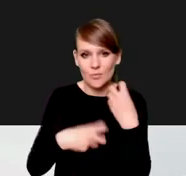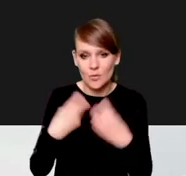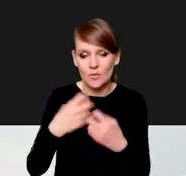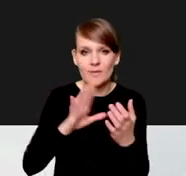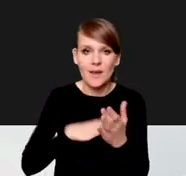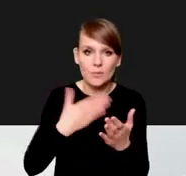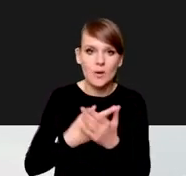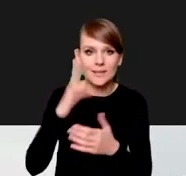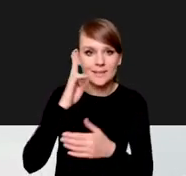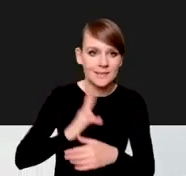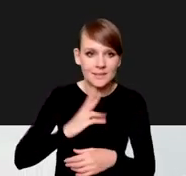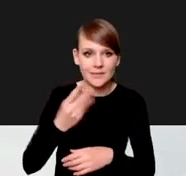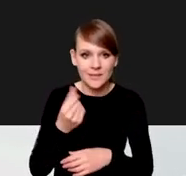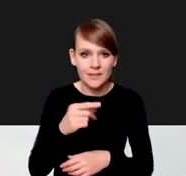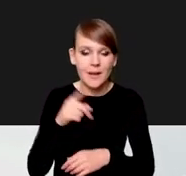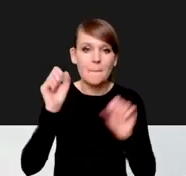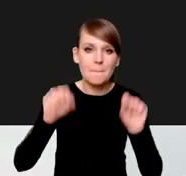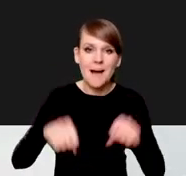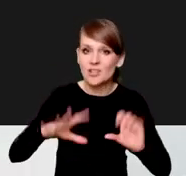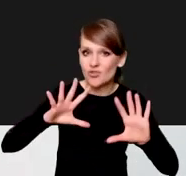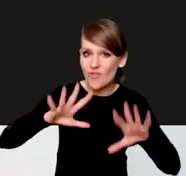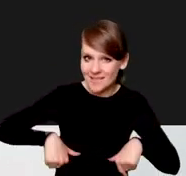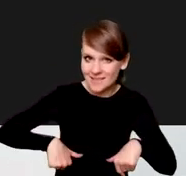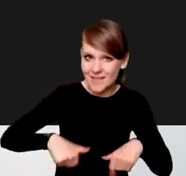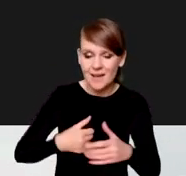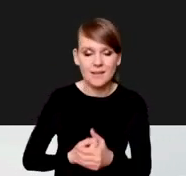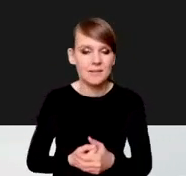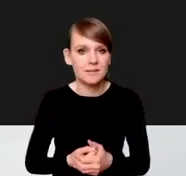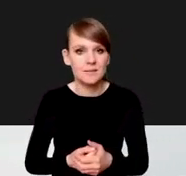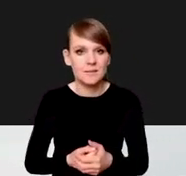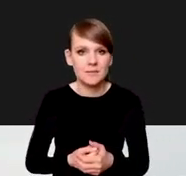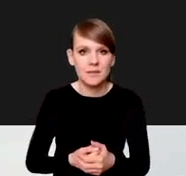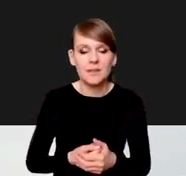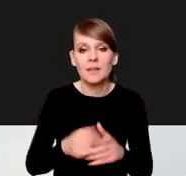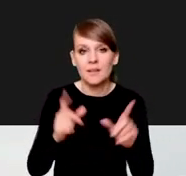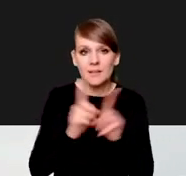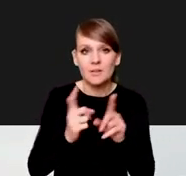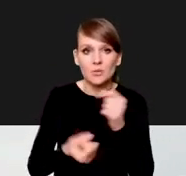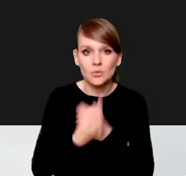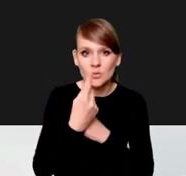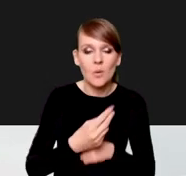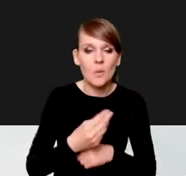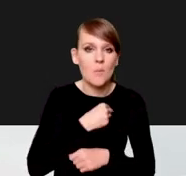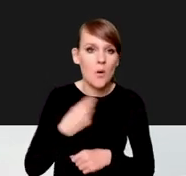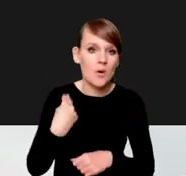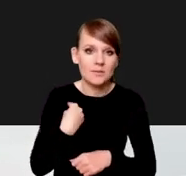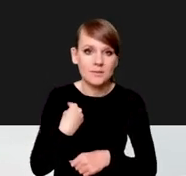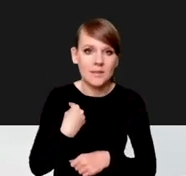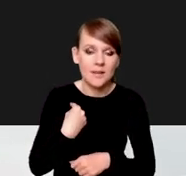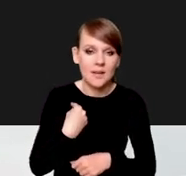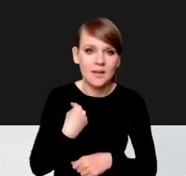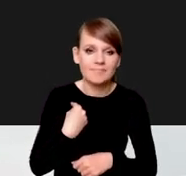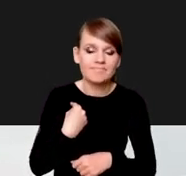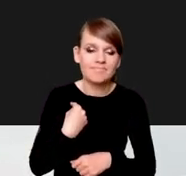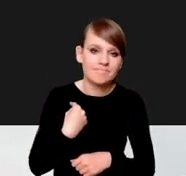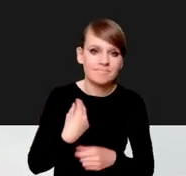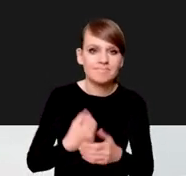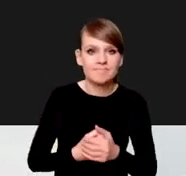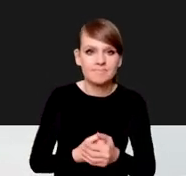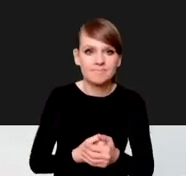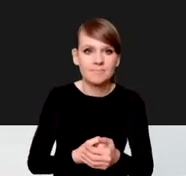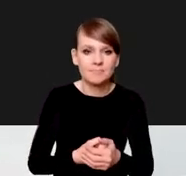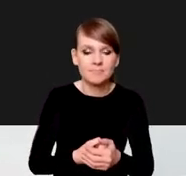finansowe, a mówię tu o bankach szwajcarskich, co też powoduje, że Polska nie klasyfikuje, czy nie klasyfikowana była